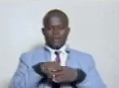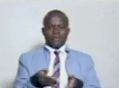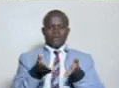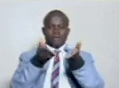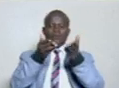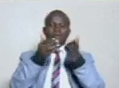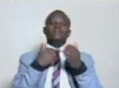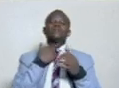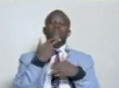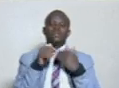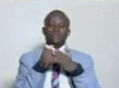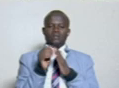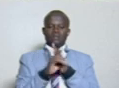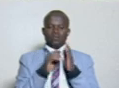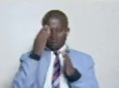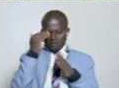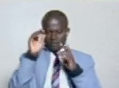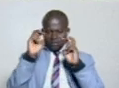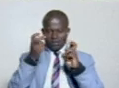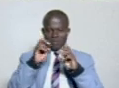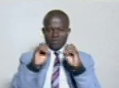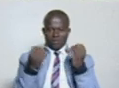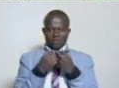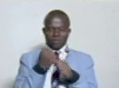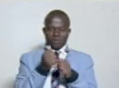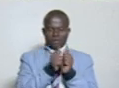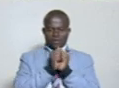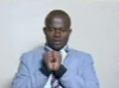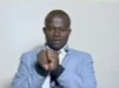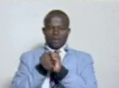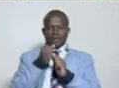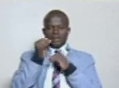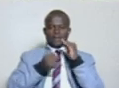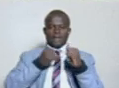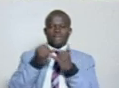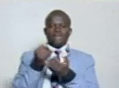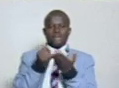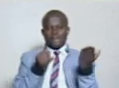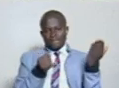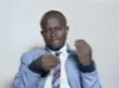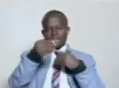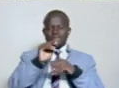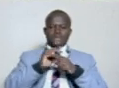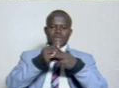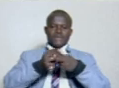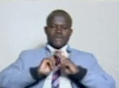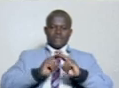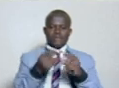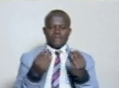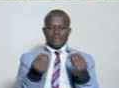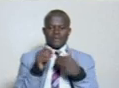ijwi ry'akarere kugira ngo imiryango dukorana yayo impuzamahanga abaterankunga yaba abatanga inguzanyo